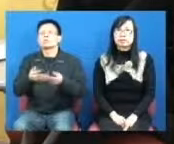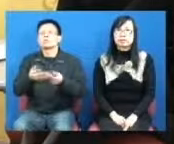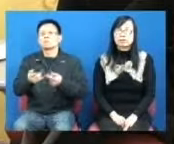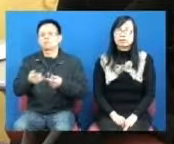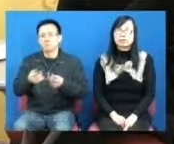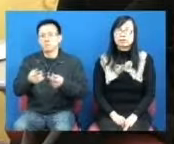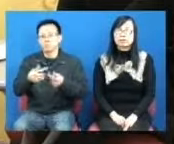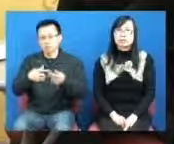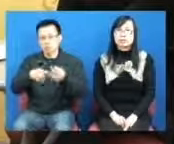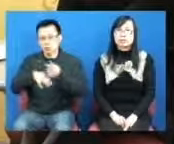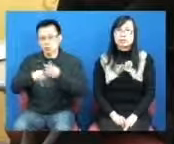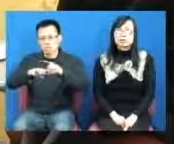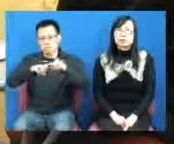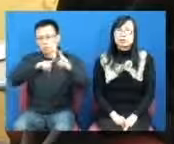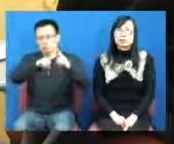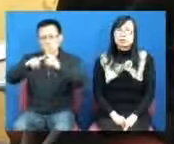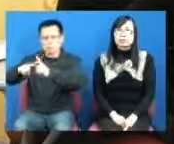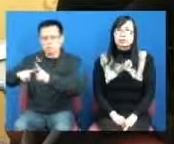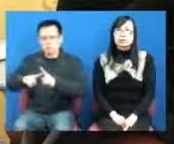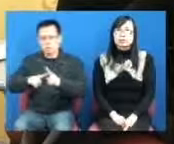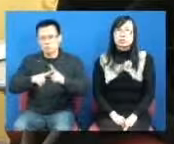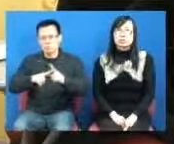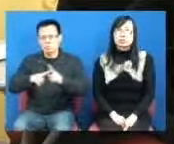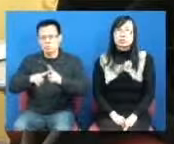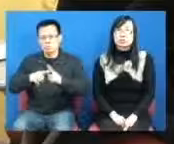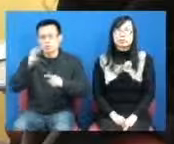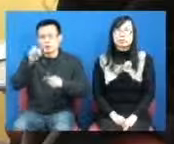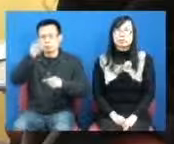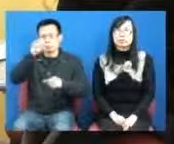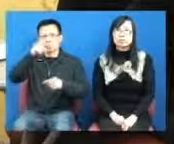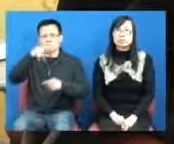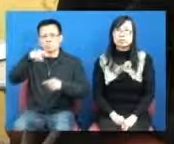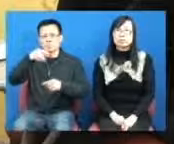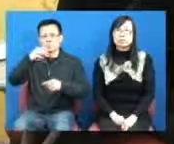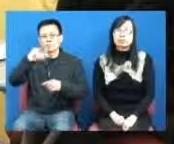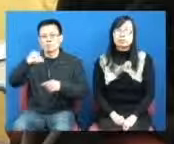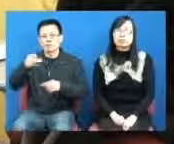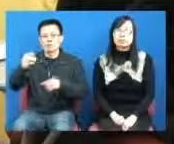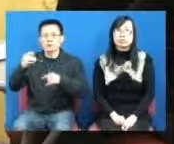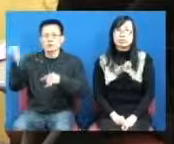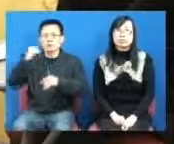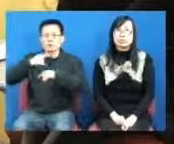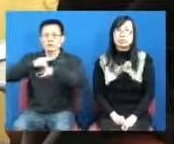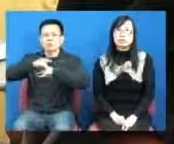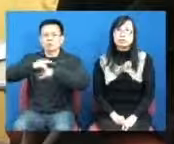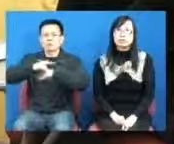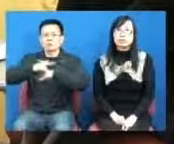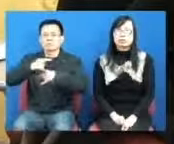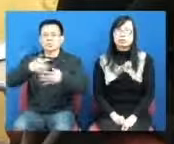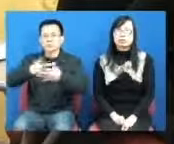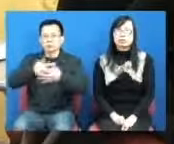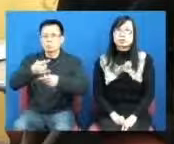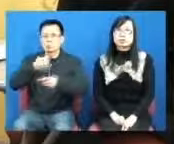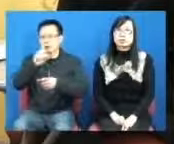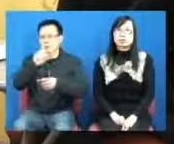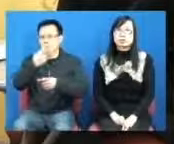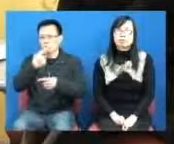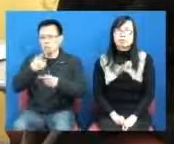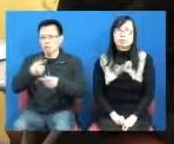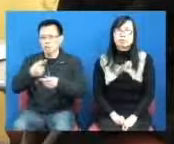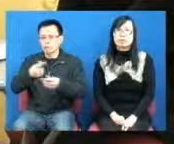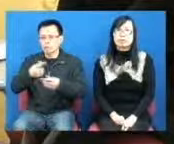基本上是在這個NPF在強制禁推出之前基本上香港是在